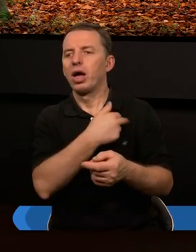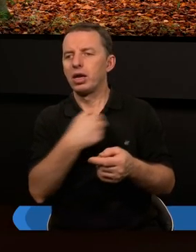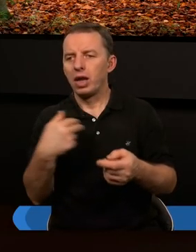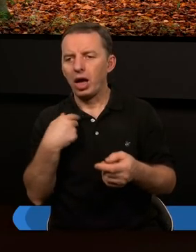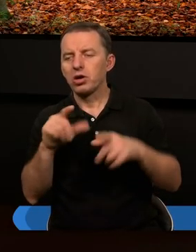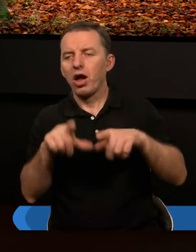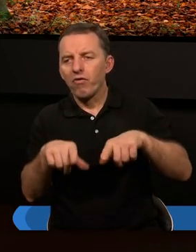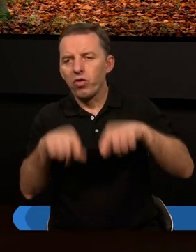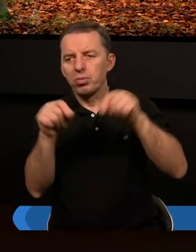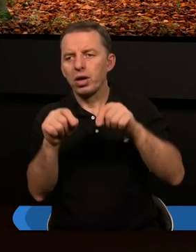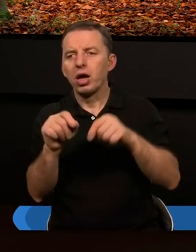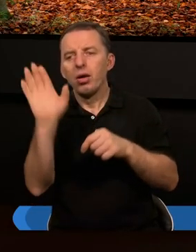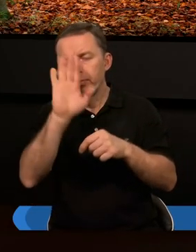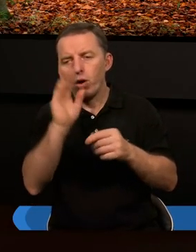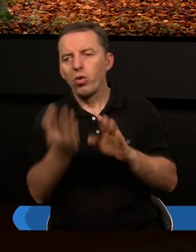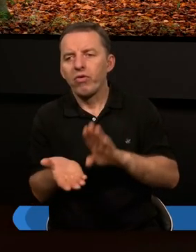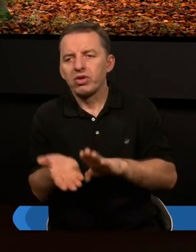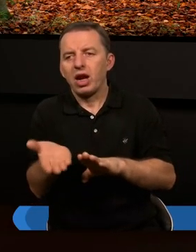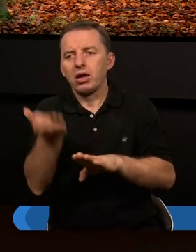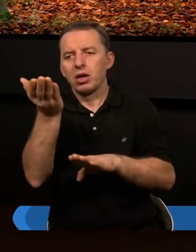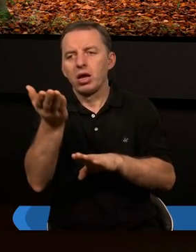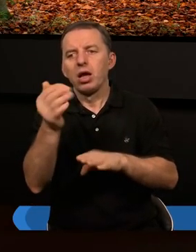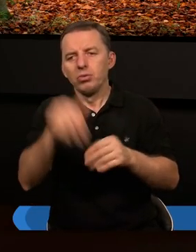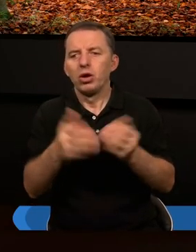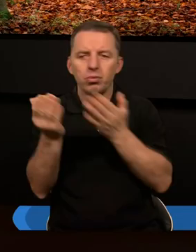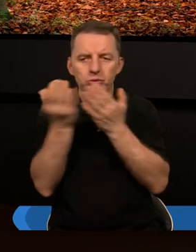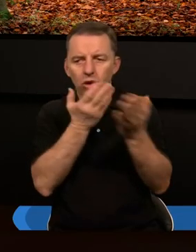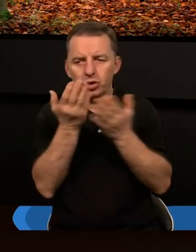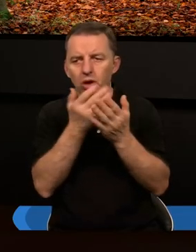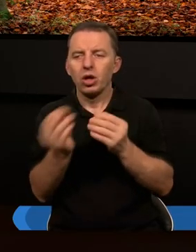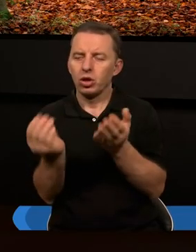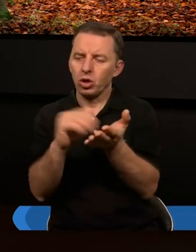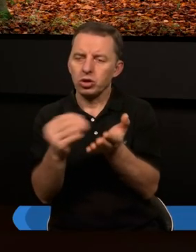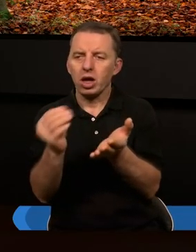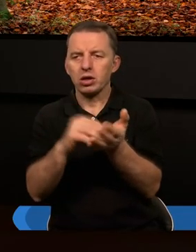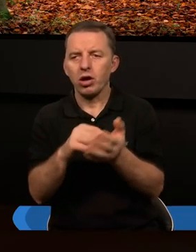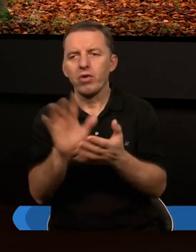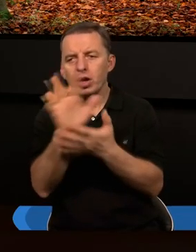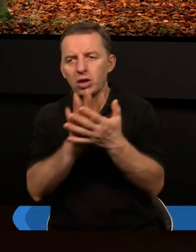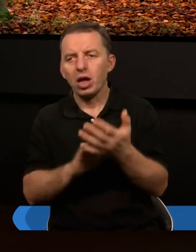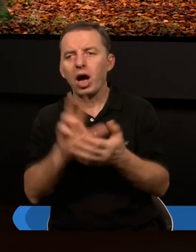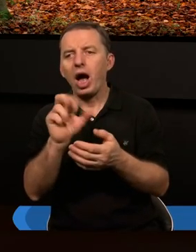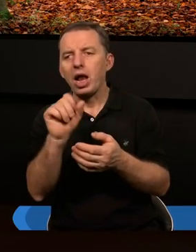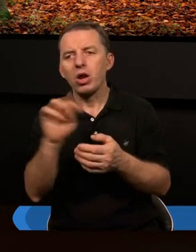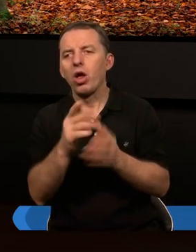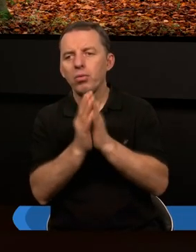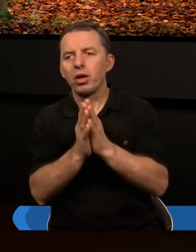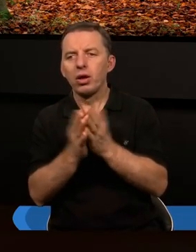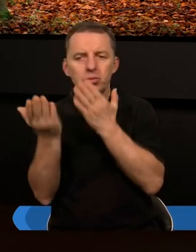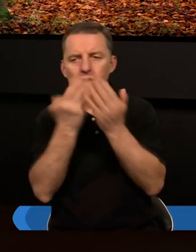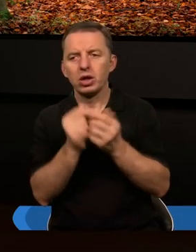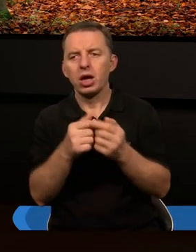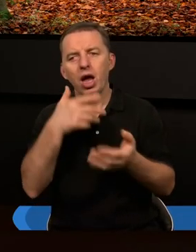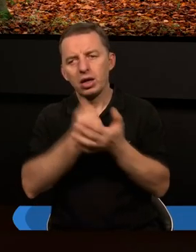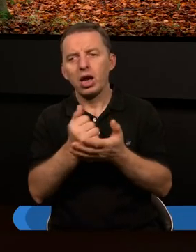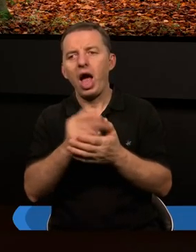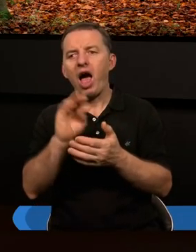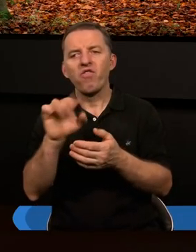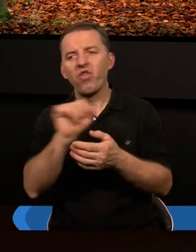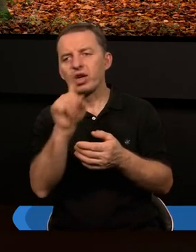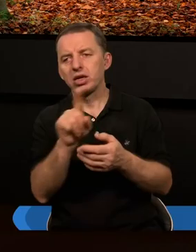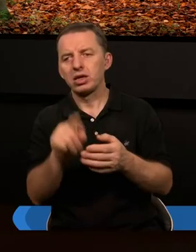te nasze wybory, w jaki sposób w Bogu wzrastamy. Ale może przeczytajmy jeszcze dodatkowy tekst. Może Halinko, poproszę Cię, przeczytaj tekst z listu